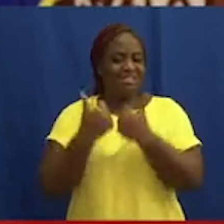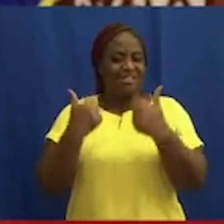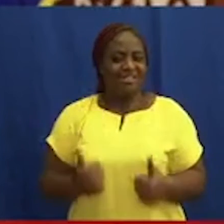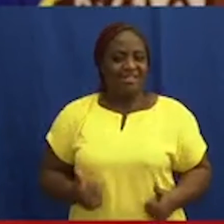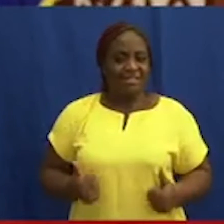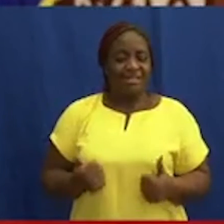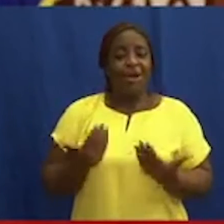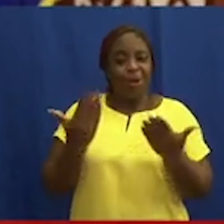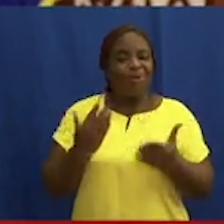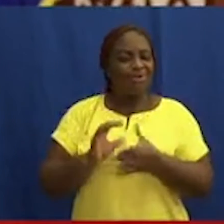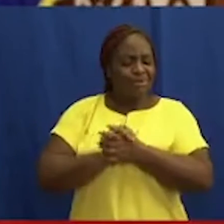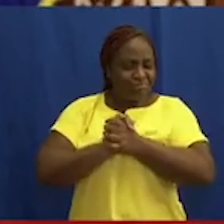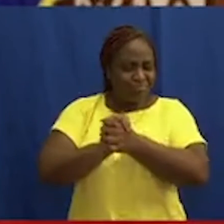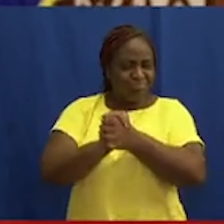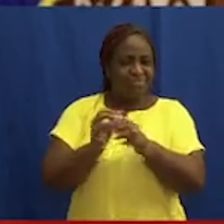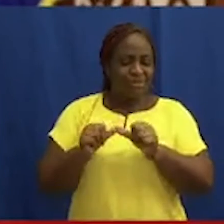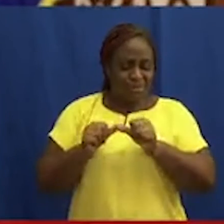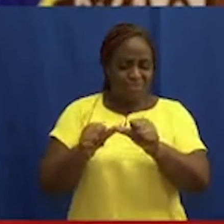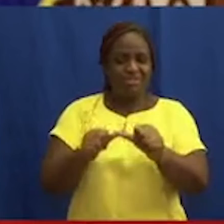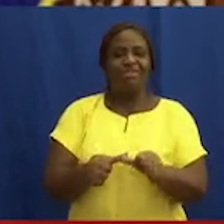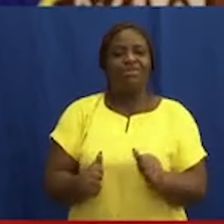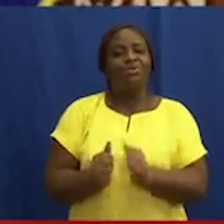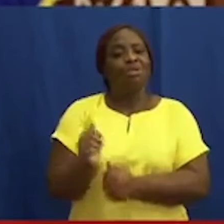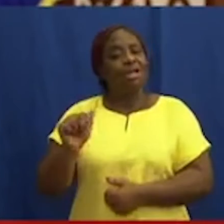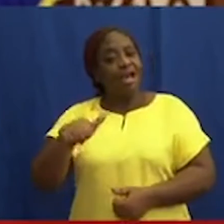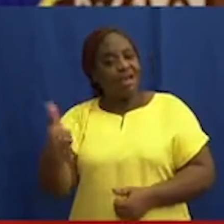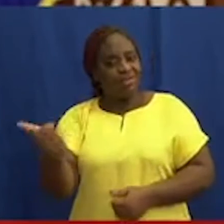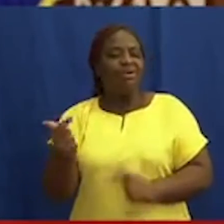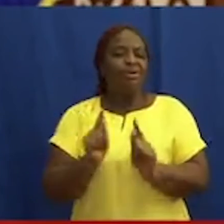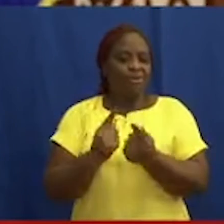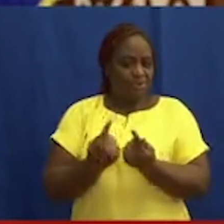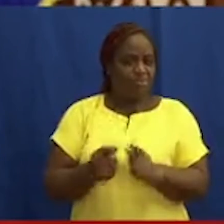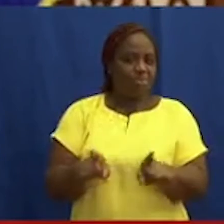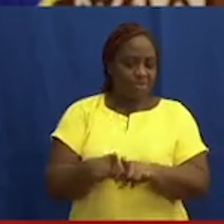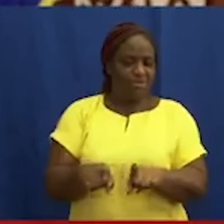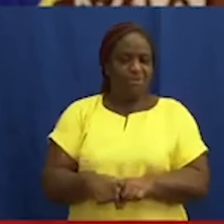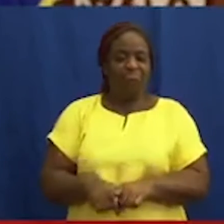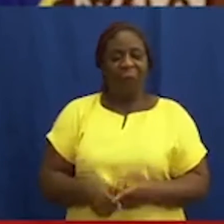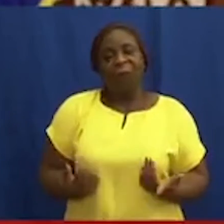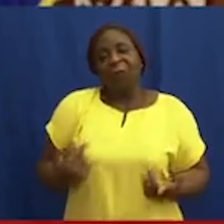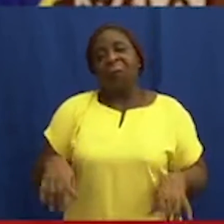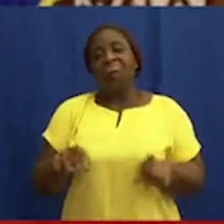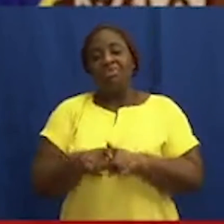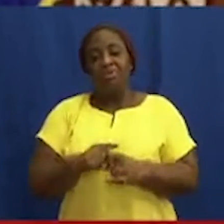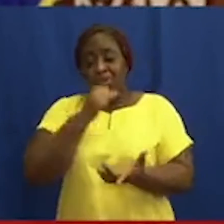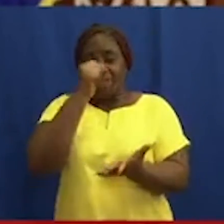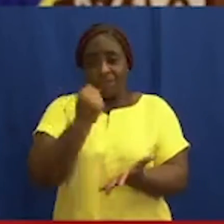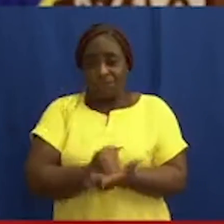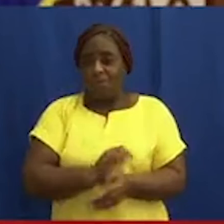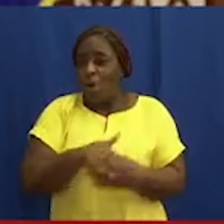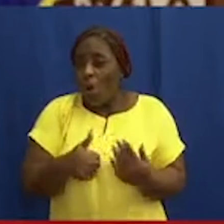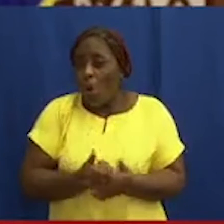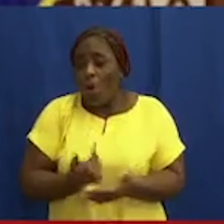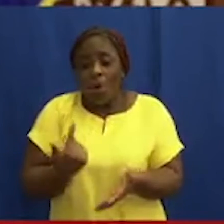da IMF. A takaice dai abinda nake fadi rade-raden da ake yi da cewa zabutane za su rasa kudaden su musamman wayanda suka